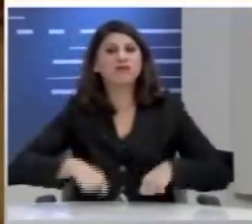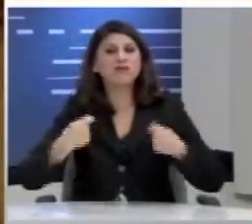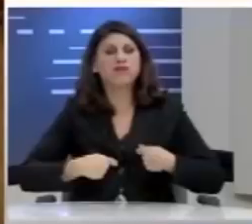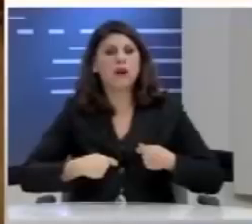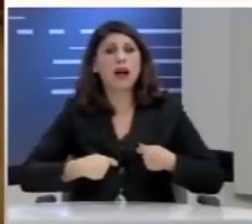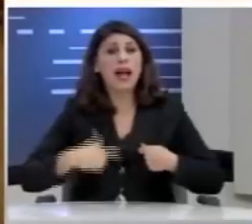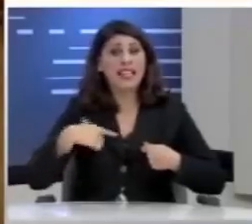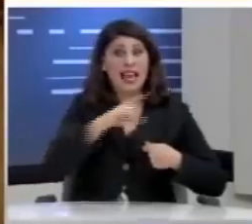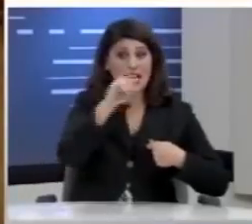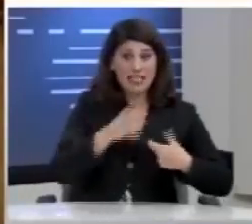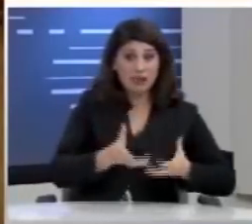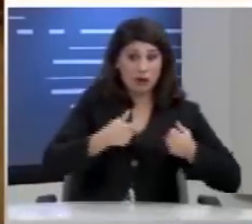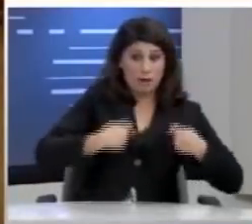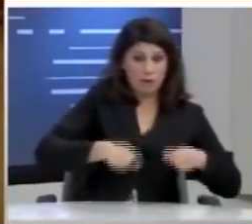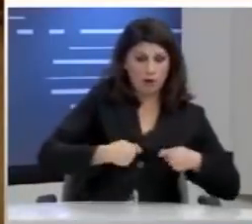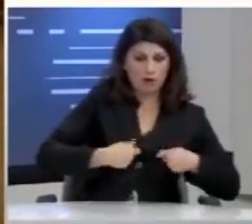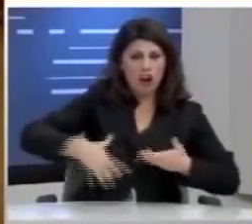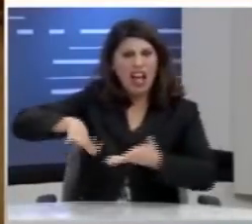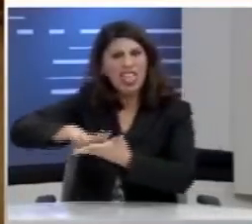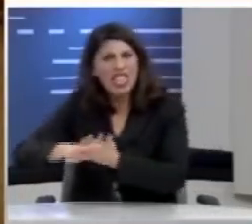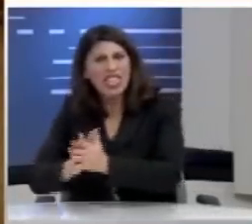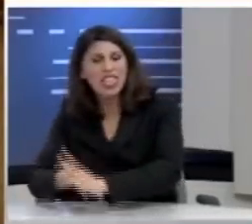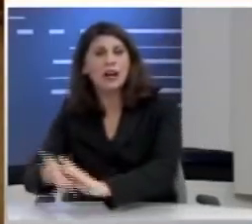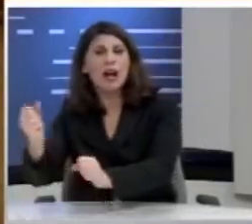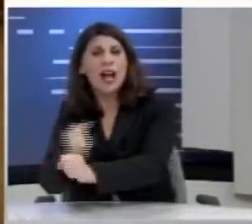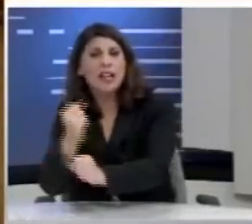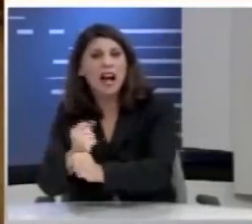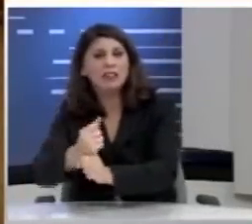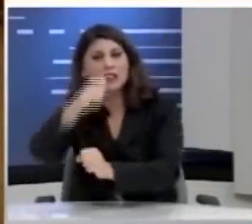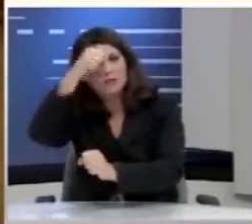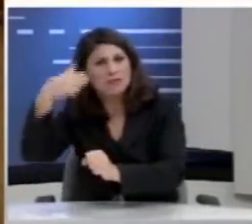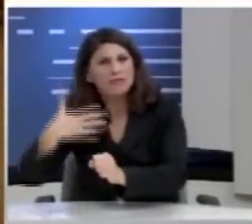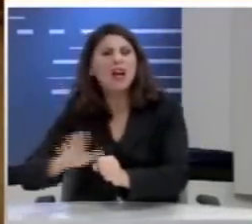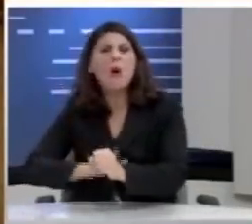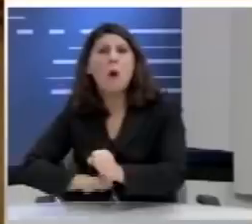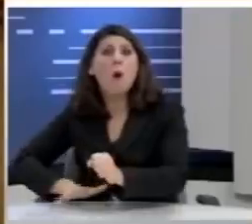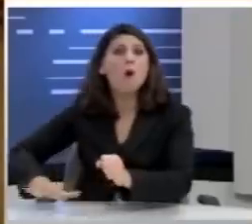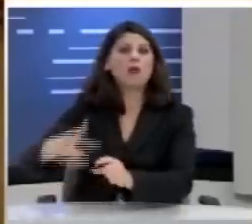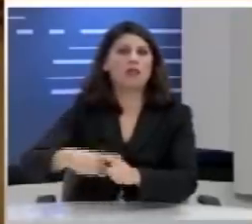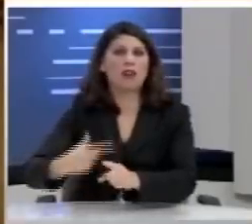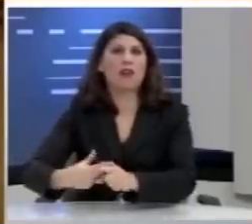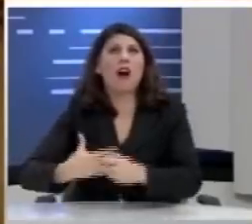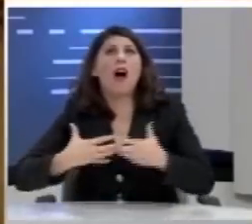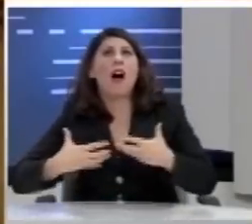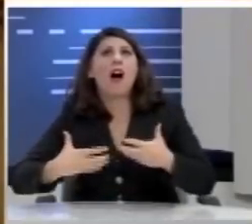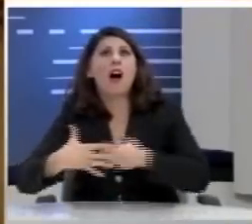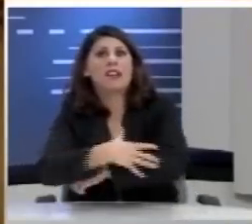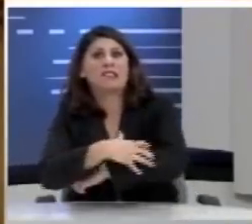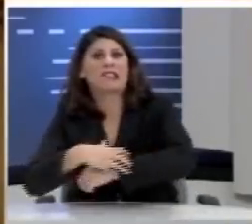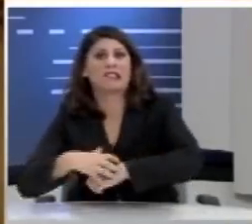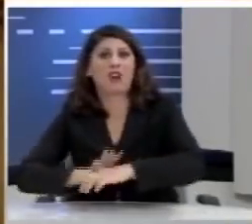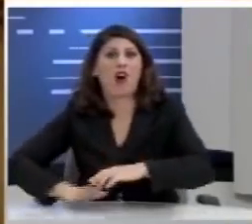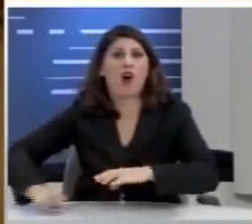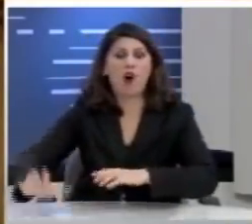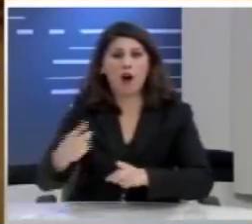πατά στην άλλη Ελλάδα, στην Ελλάδα των εργαζομένων, του ελληνικού λαού που στενάζει. Την ίδια ώρα η